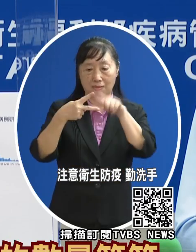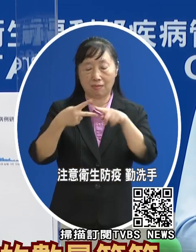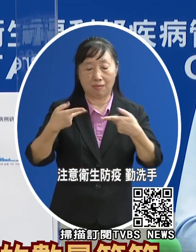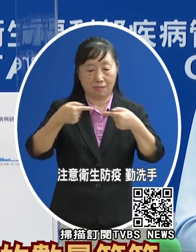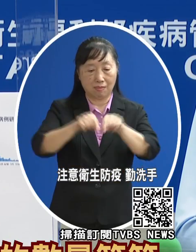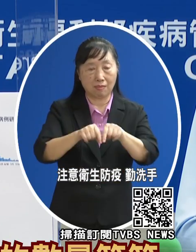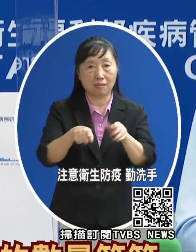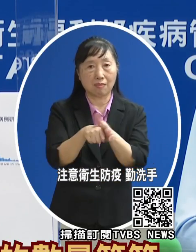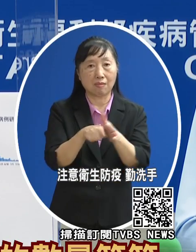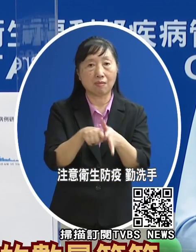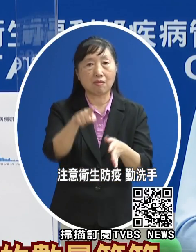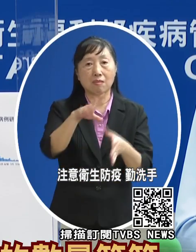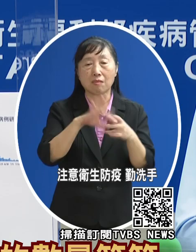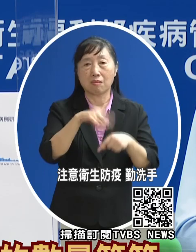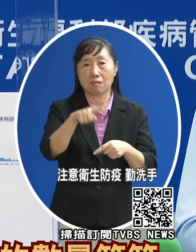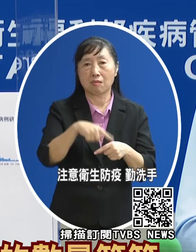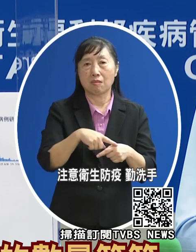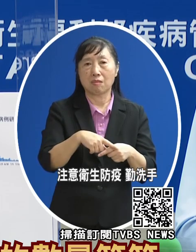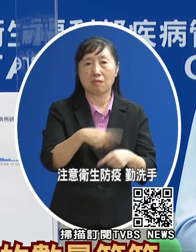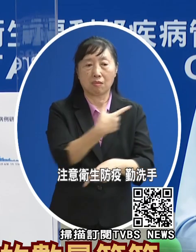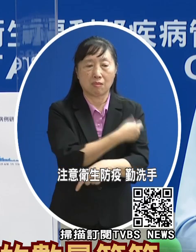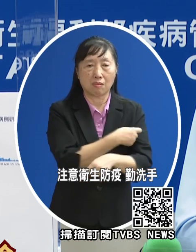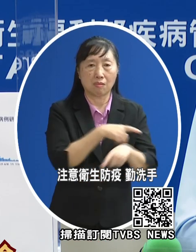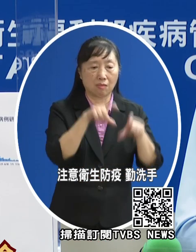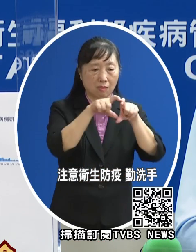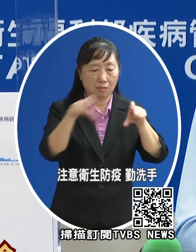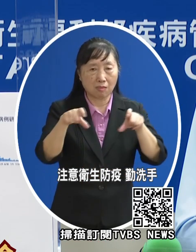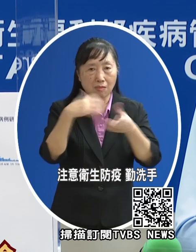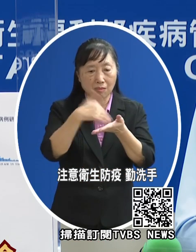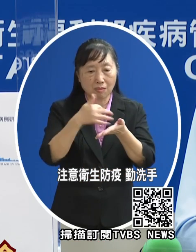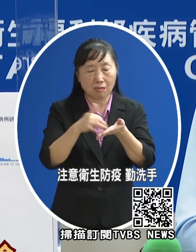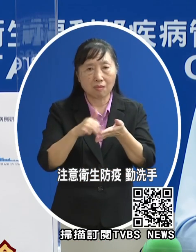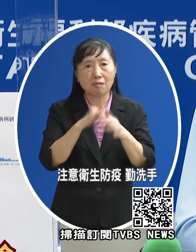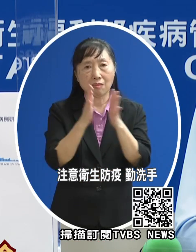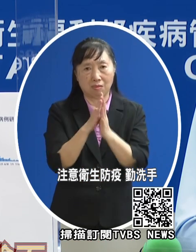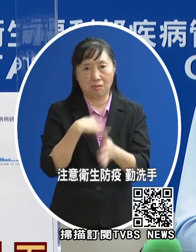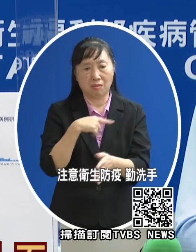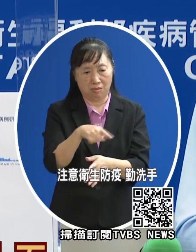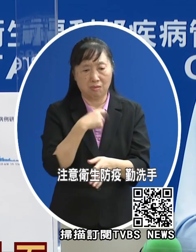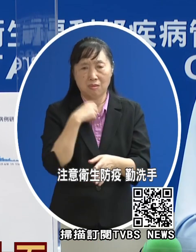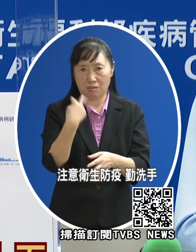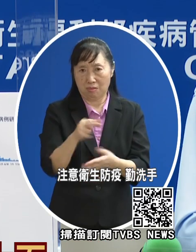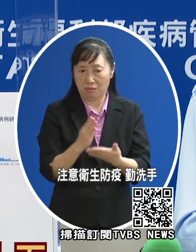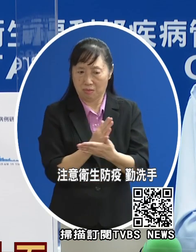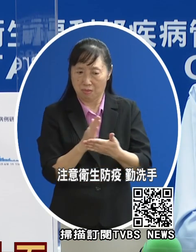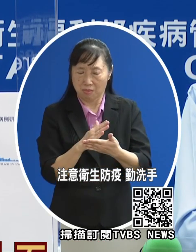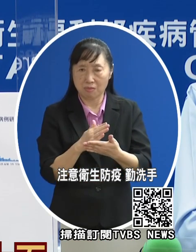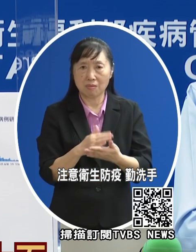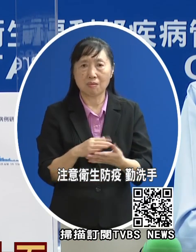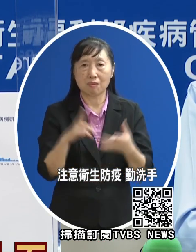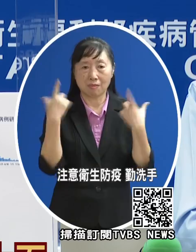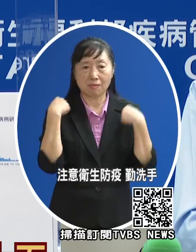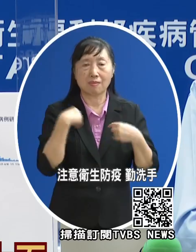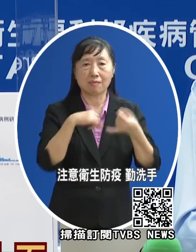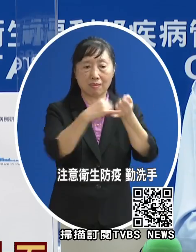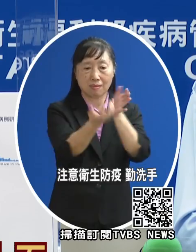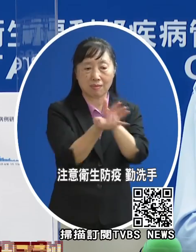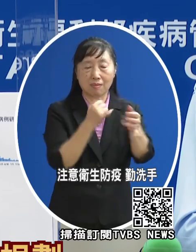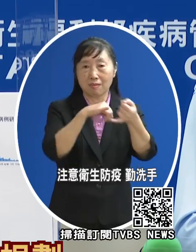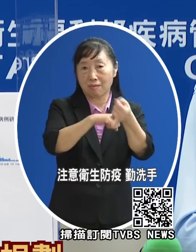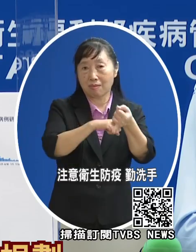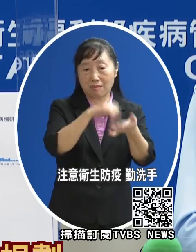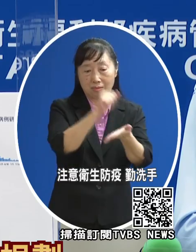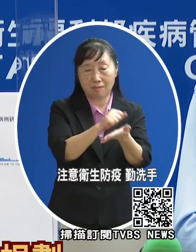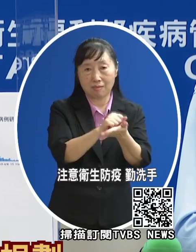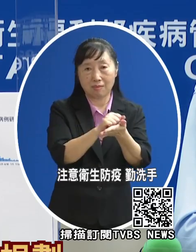对我们在计算疫苗的数量等等的，它还有一些考验。那还有本来的一个登记的平台上